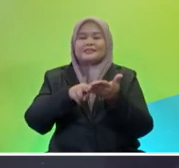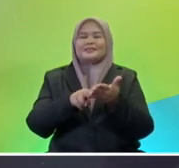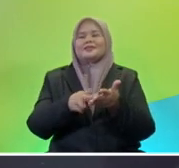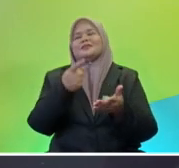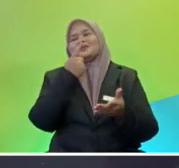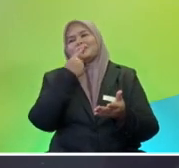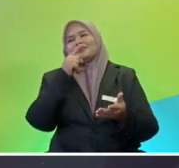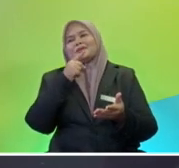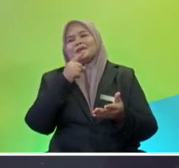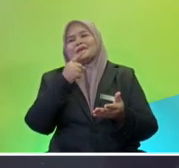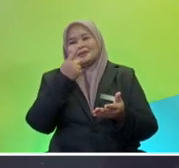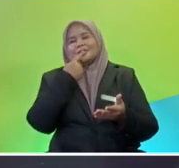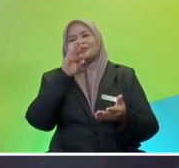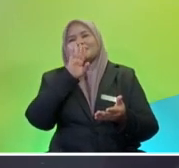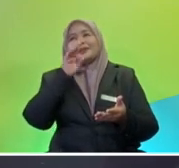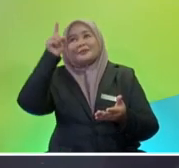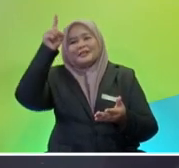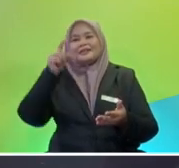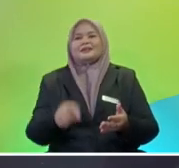80 peraturan